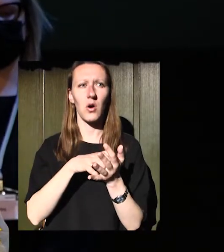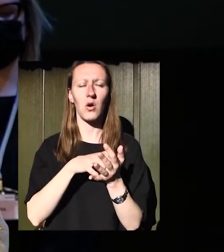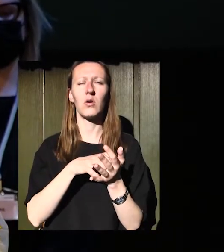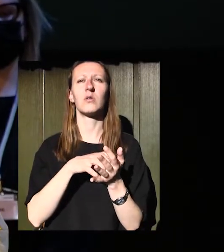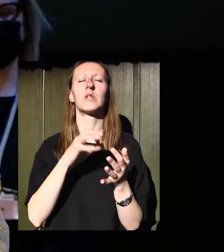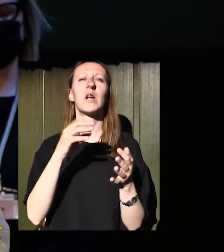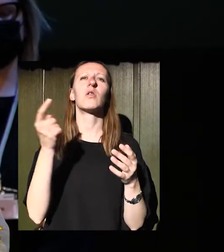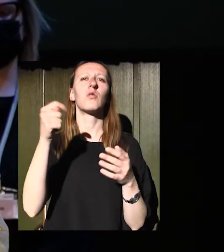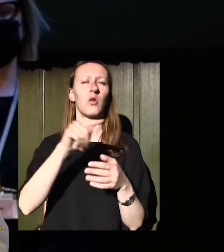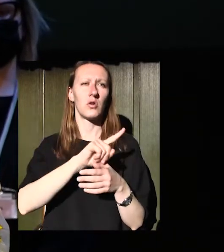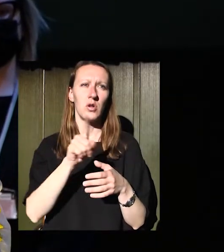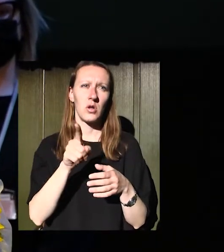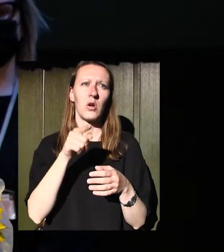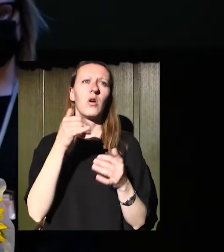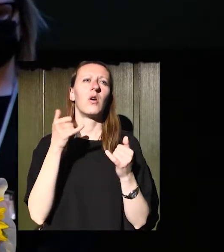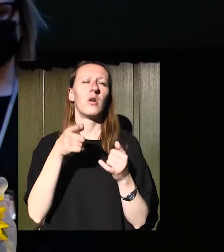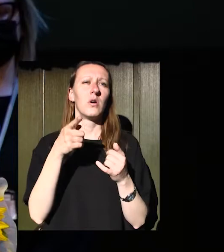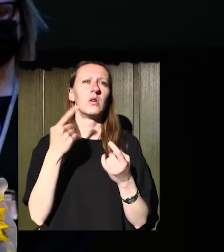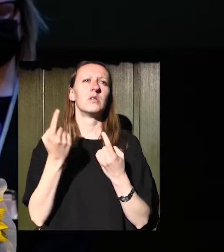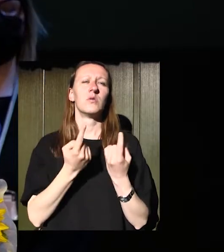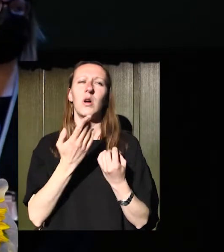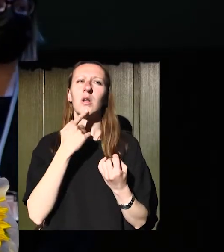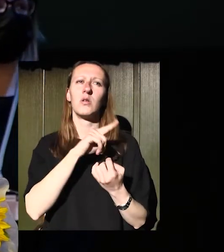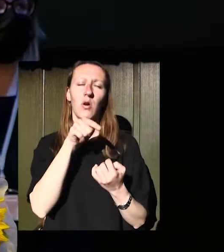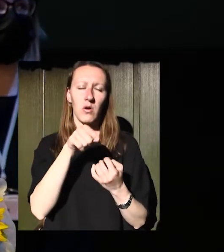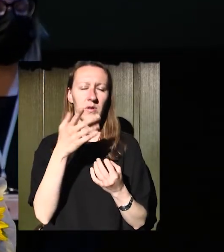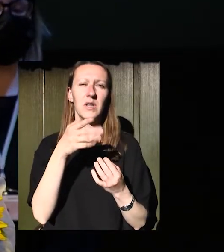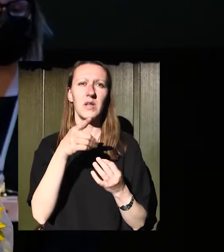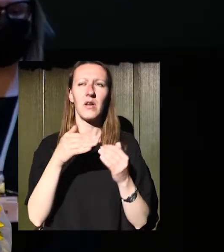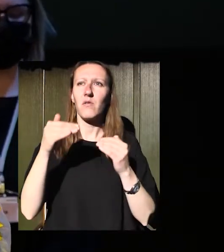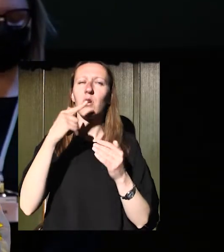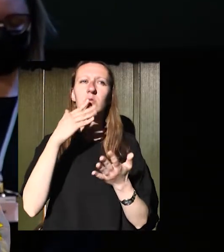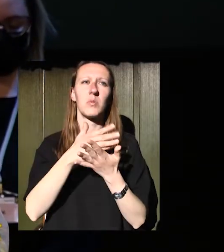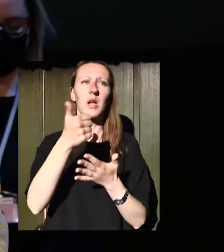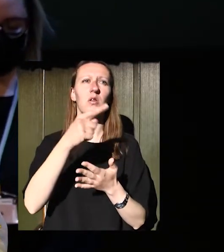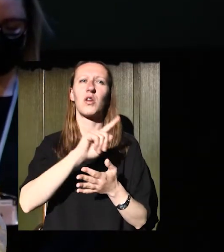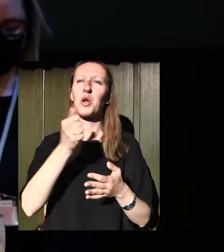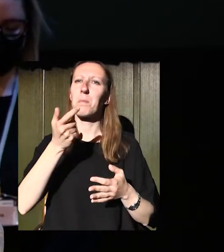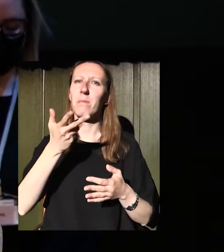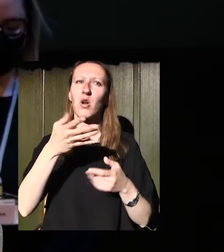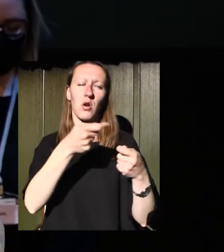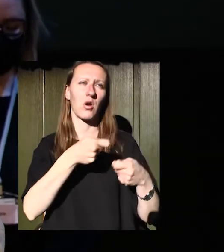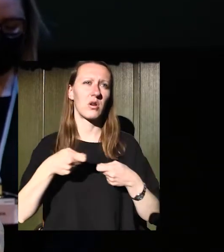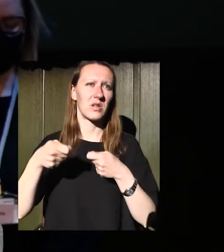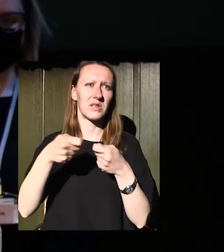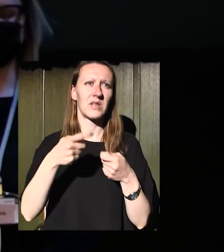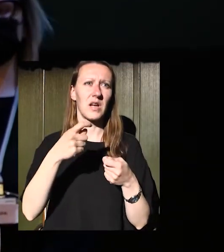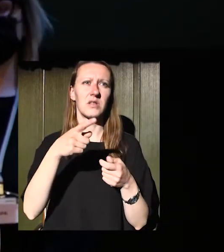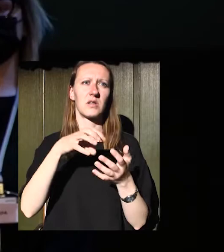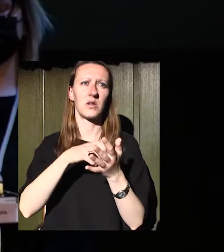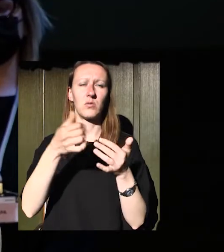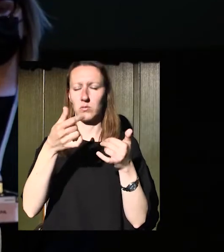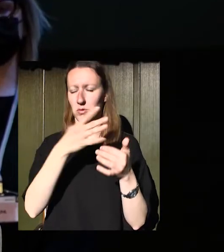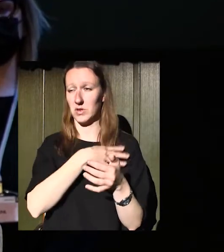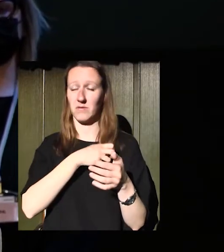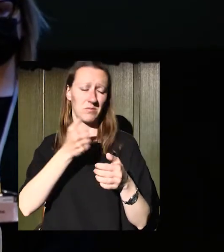odred dođe do trenutaka i do ovih nivoa kad smo postali jednu od najbrojnijih organizacija